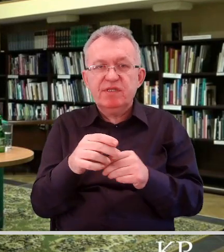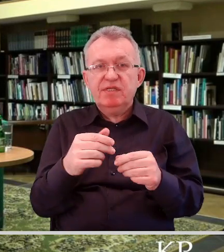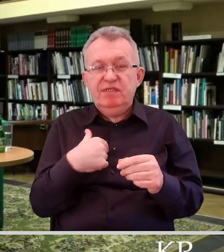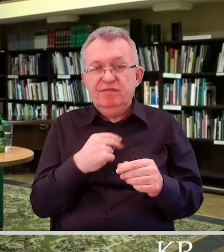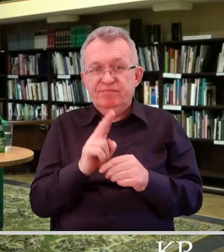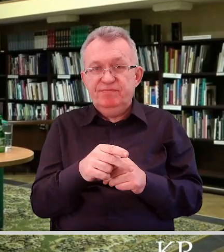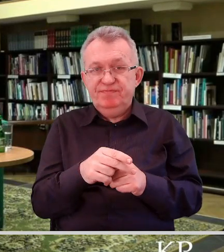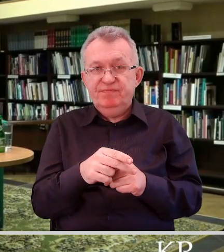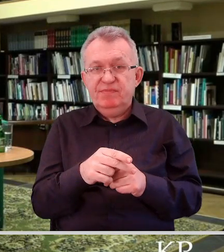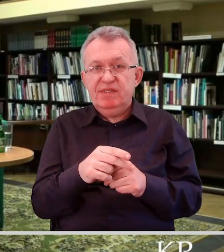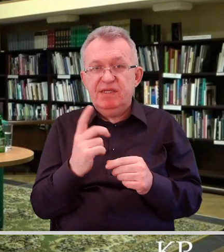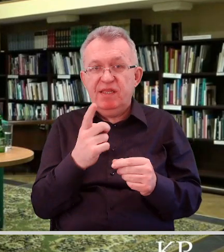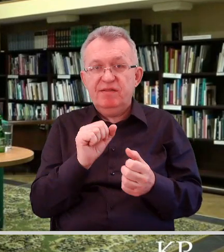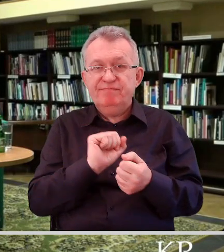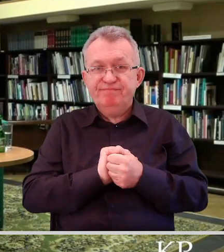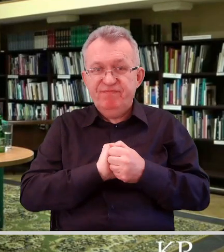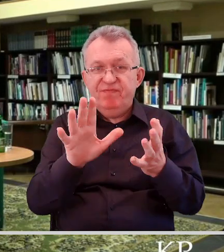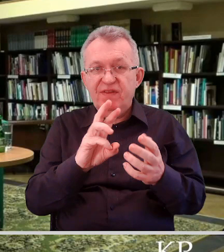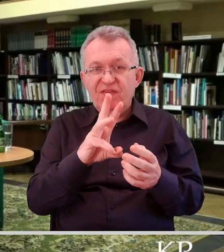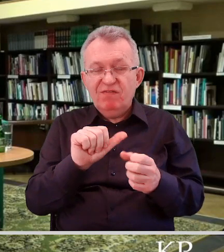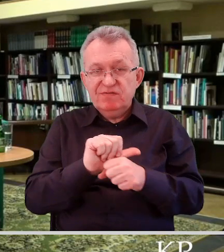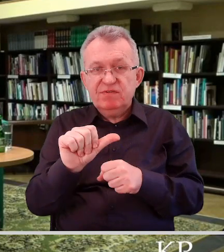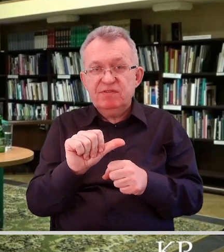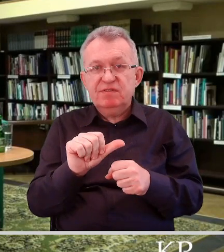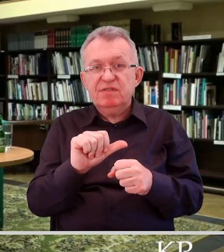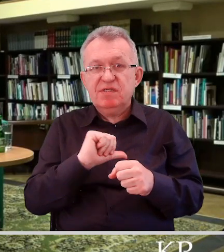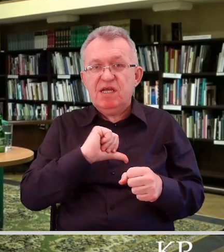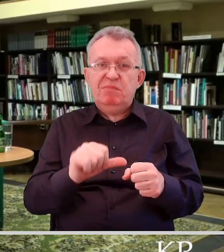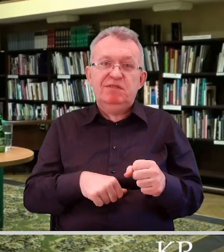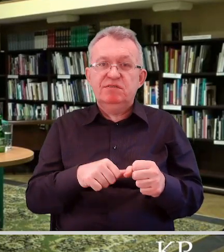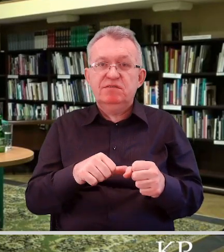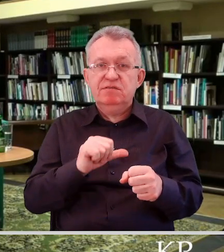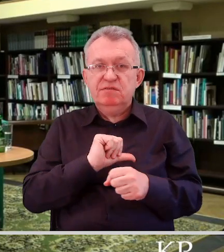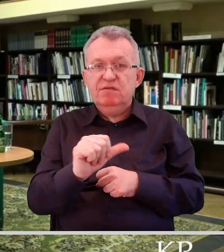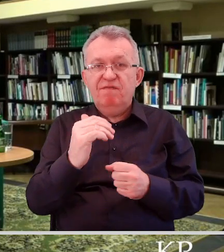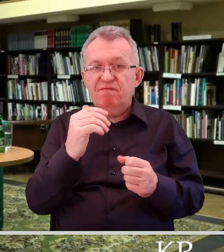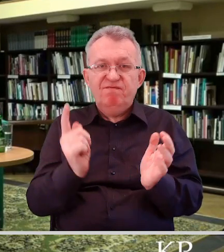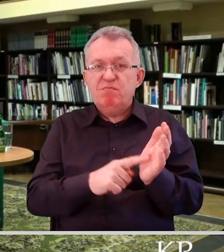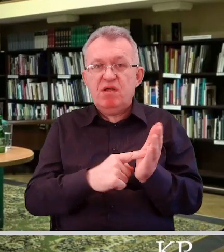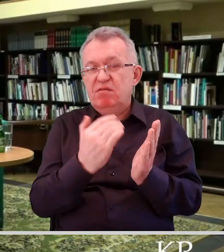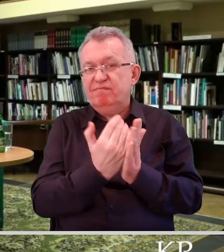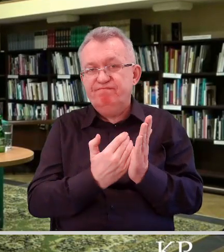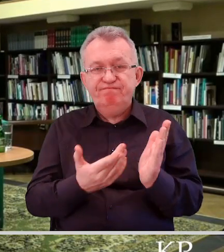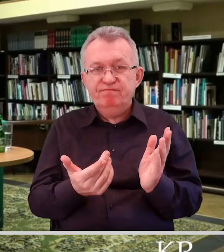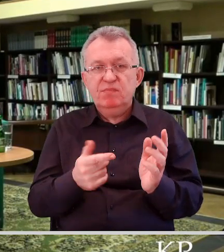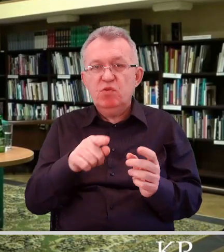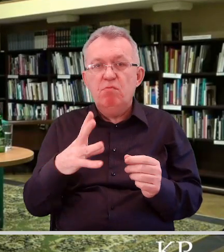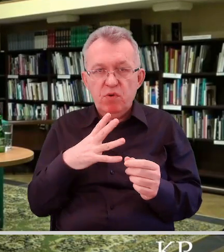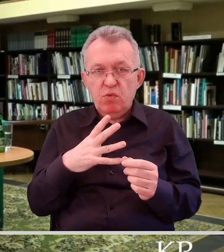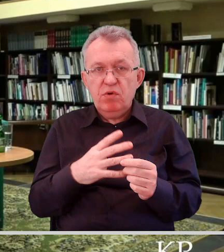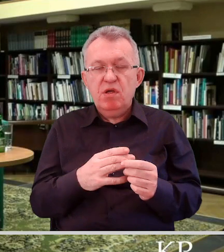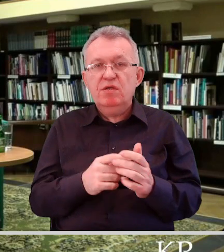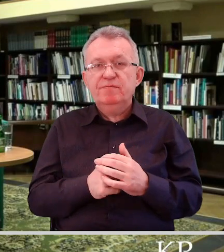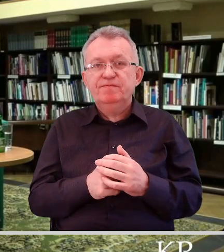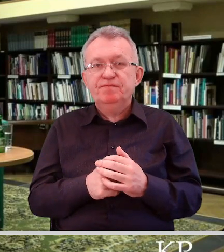kiedy wydawnictwa stawiały kapitalistyczne po prostu wymagania. Czyli to było tak,